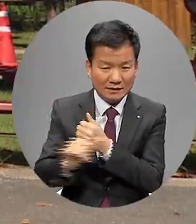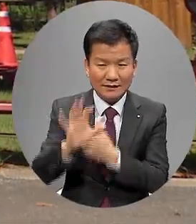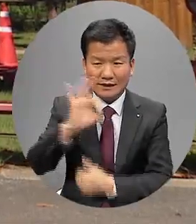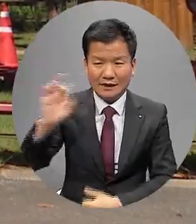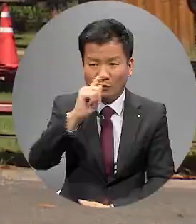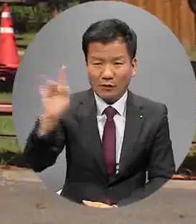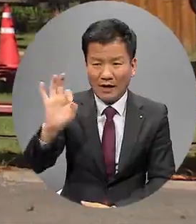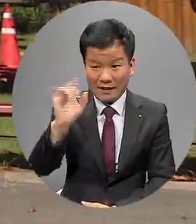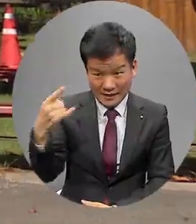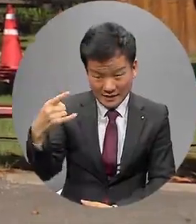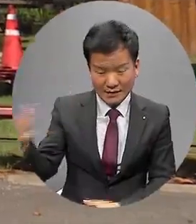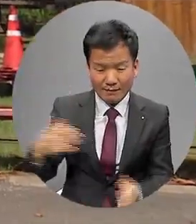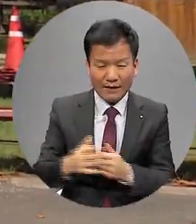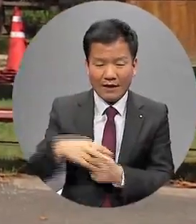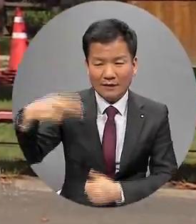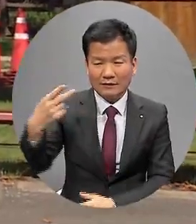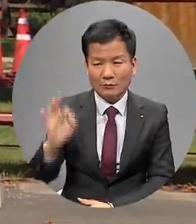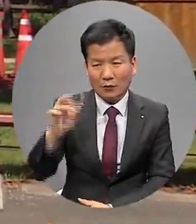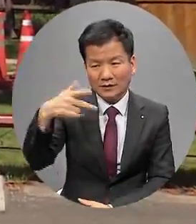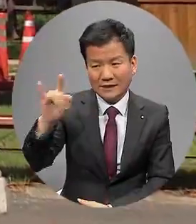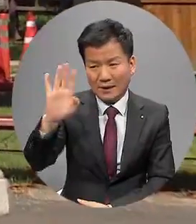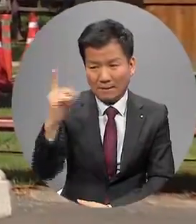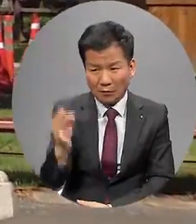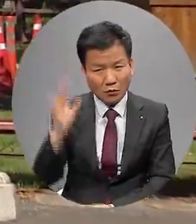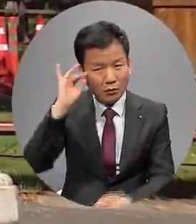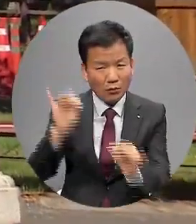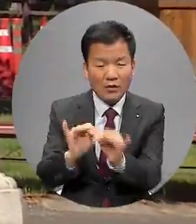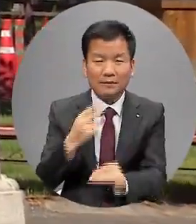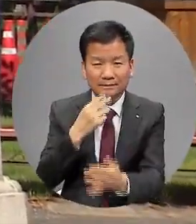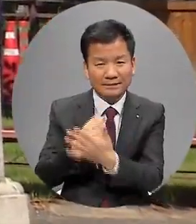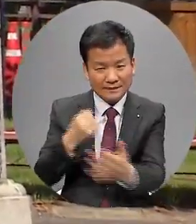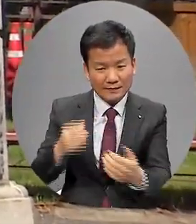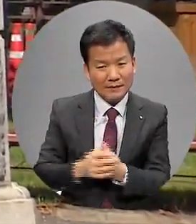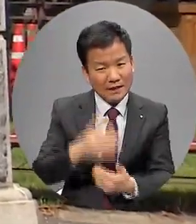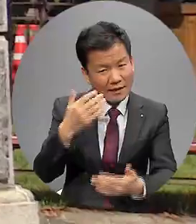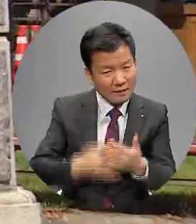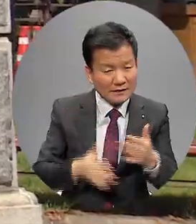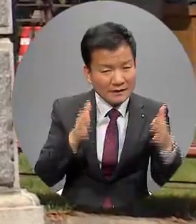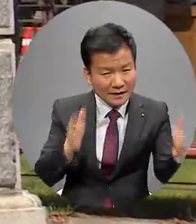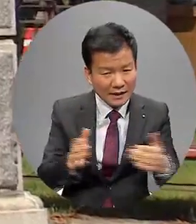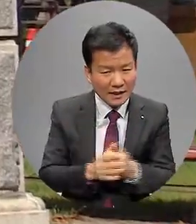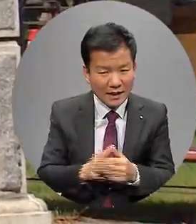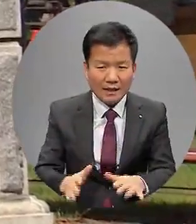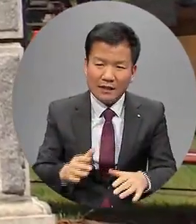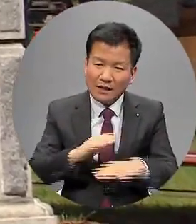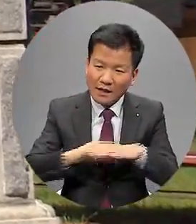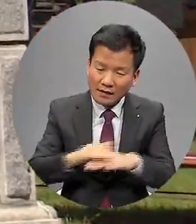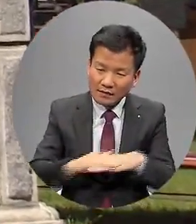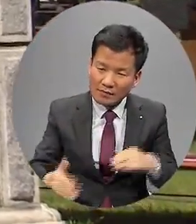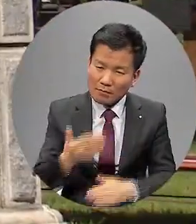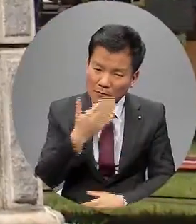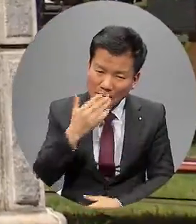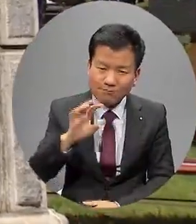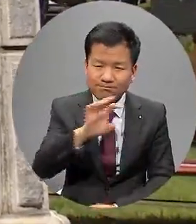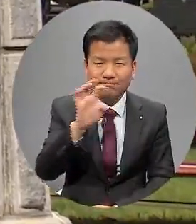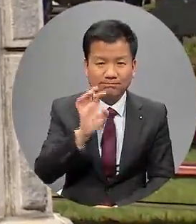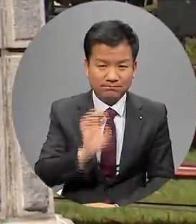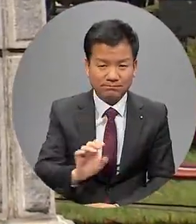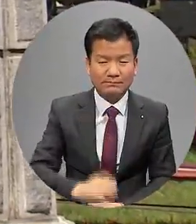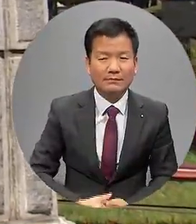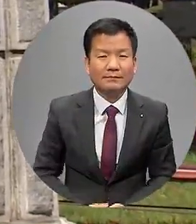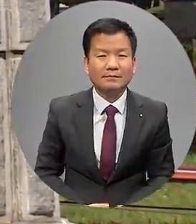이광희 의원과 송재봉 의원이 동의하지 않고 있어 남은 기간 꼬인 실례들을 풀어낼 수 있을지가